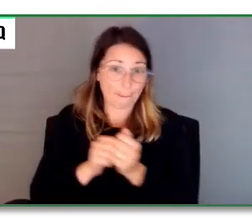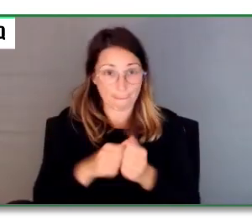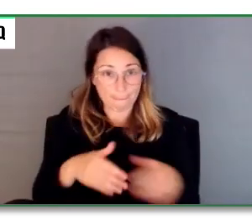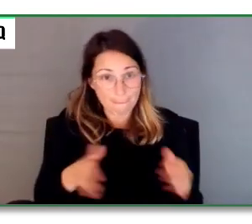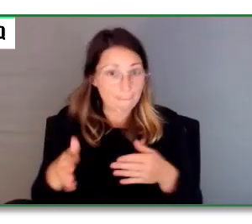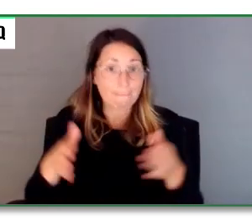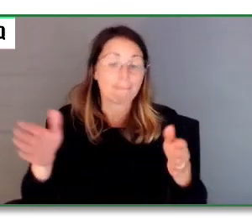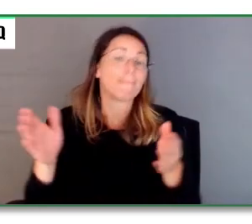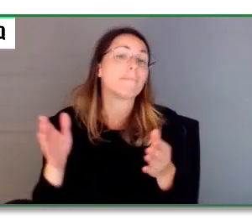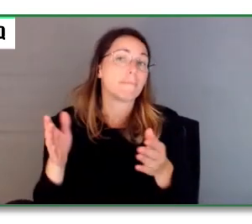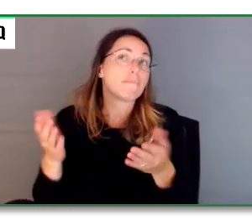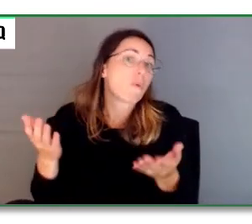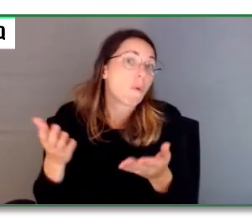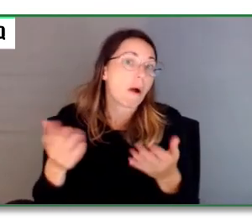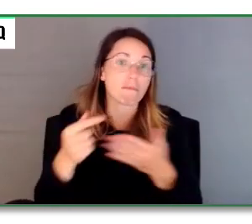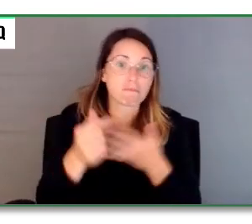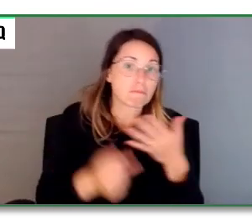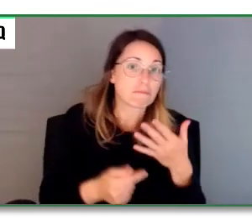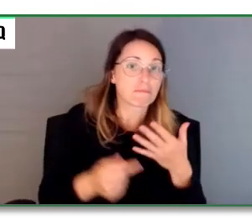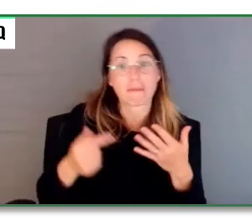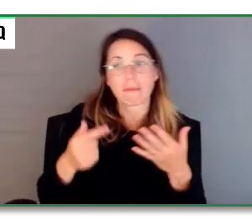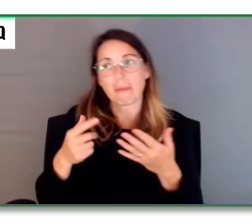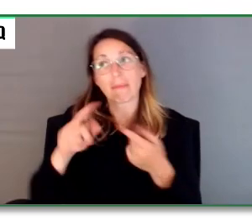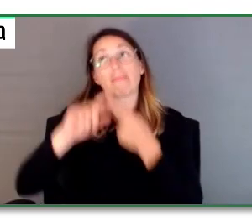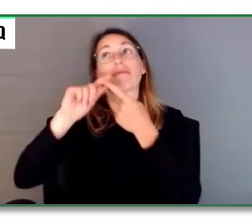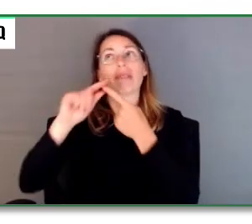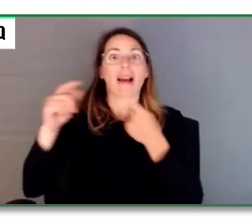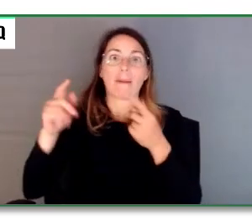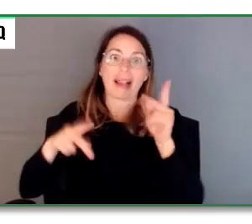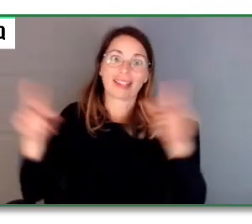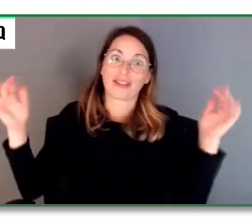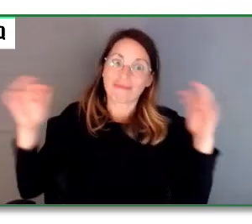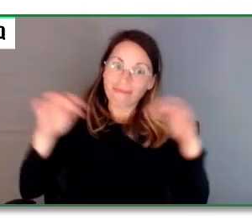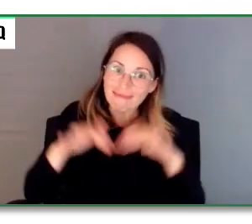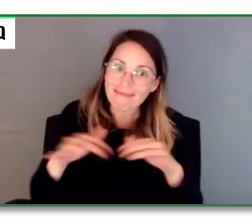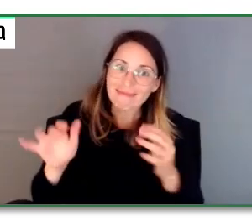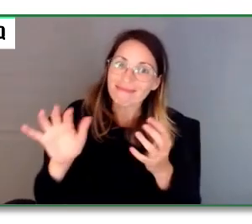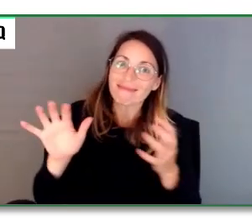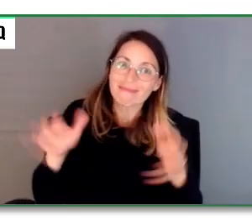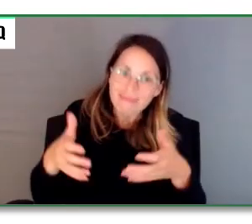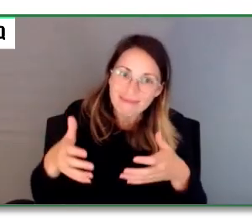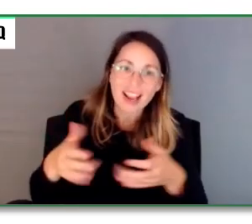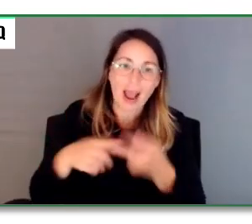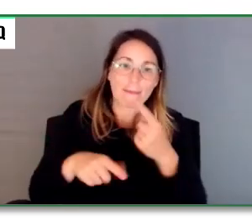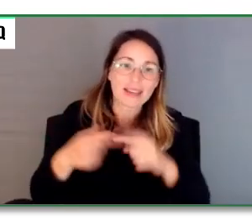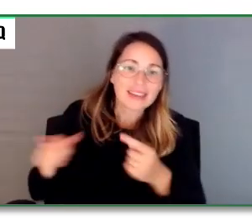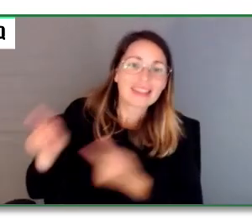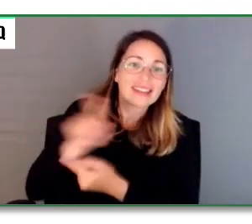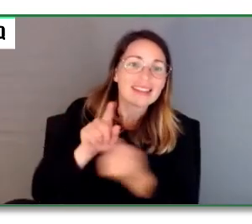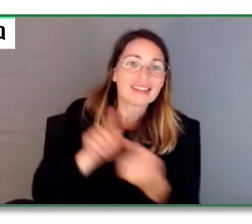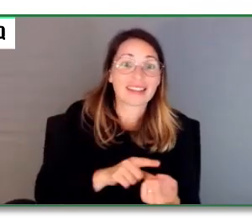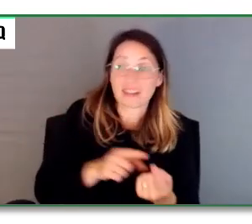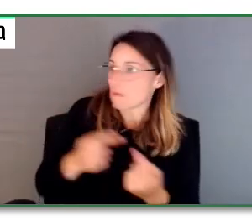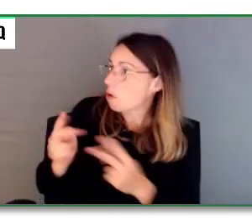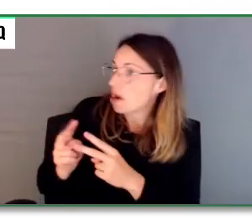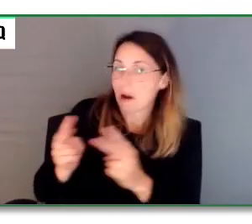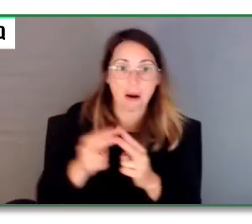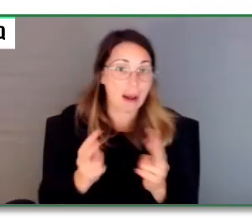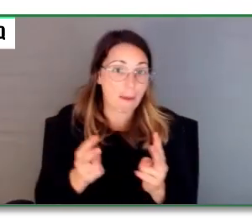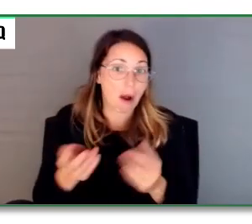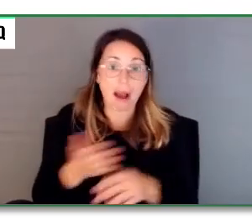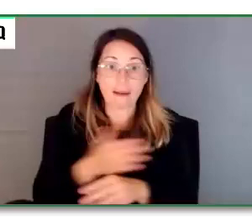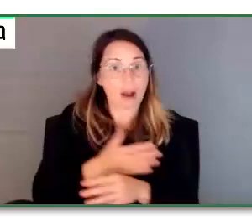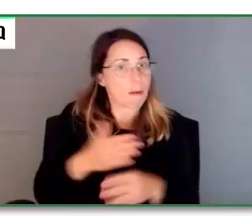se rassemblent d'abord, des groupes d'amis, des groupes qui ne se connaissaient peut-être pas avant, mais qui établissent des liens.